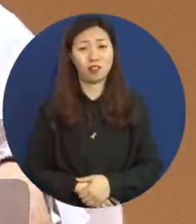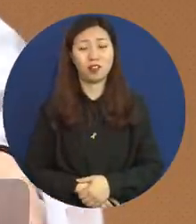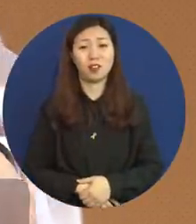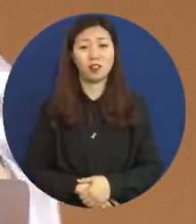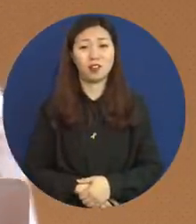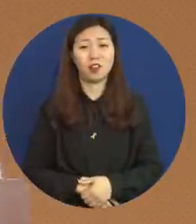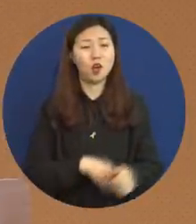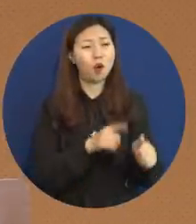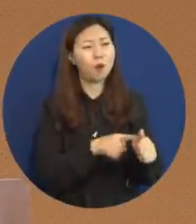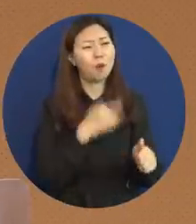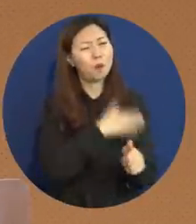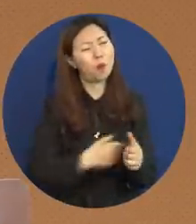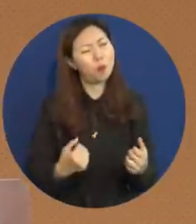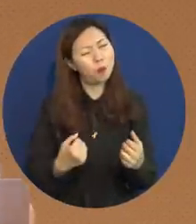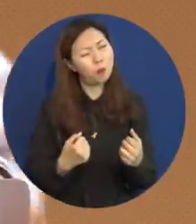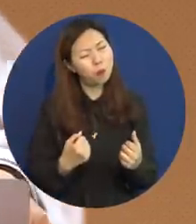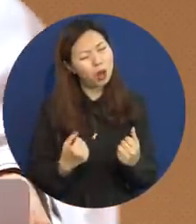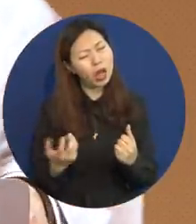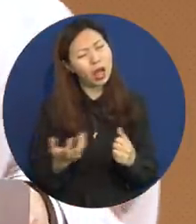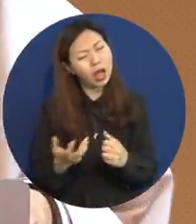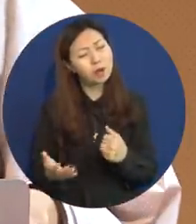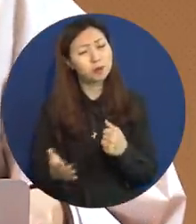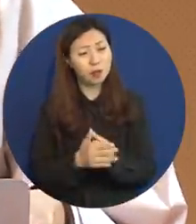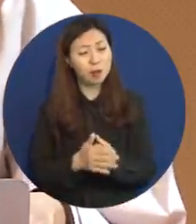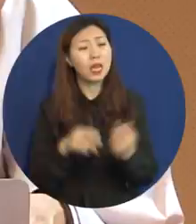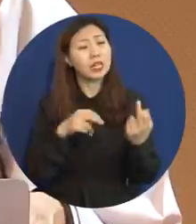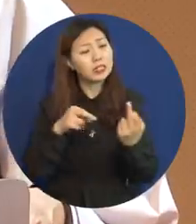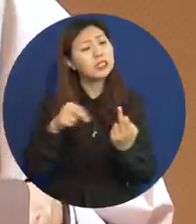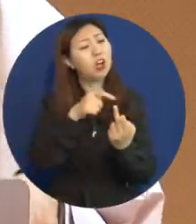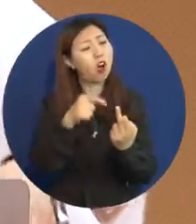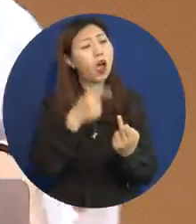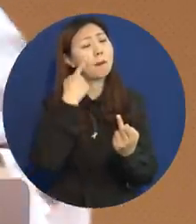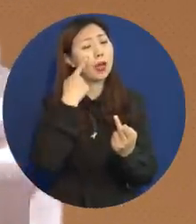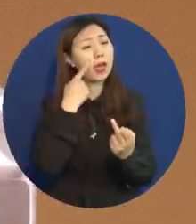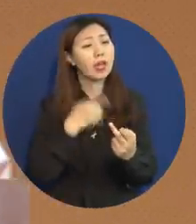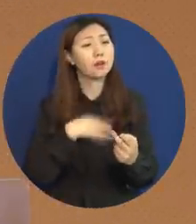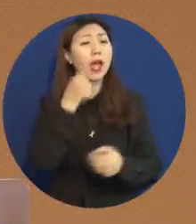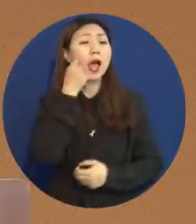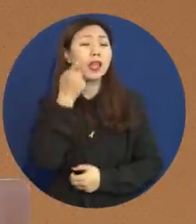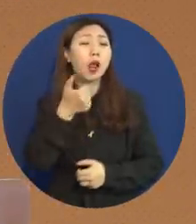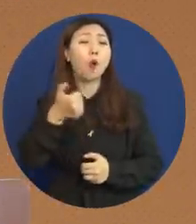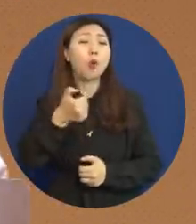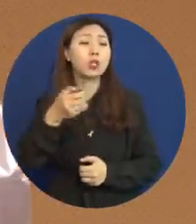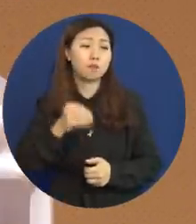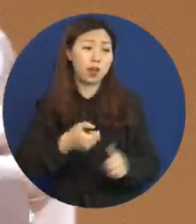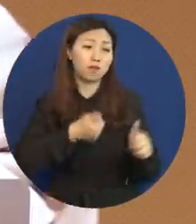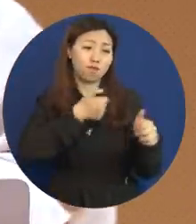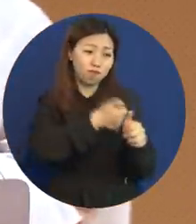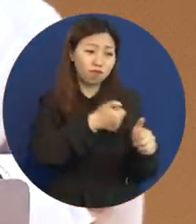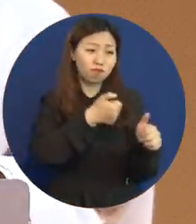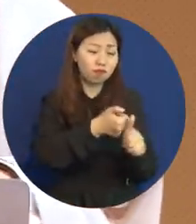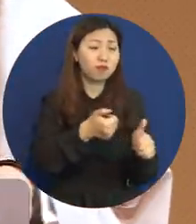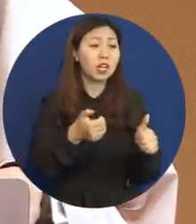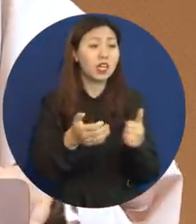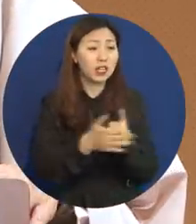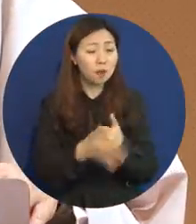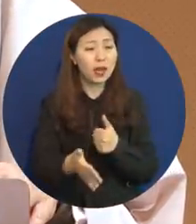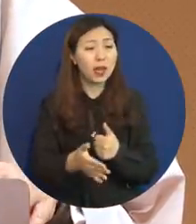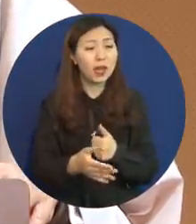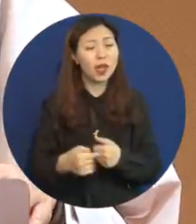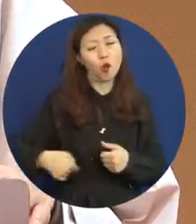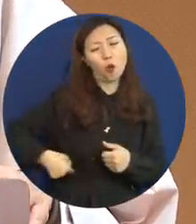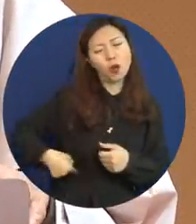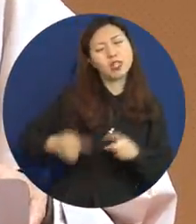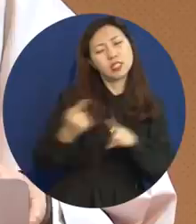저 여보 건강도 안 좋고 하니까 등산 네. 다니고 그러세요만 내가 한 달에 용돈 50만 드릴 테니까 살살 놓으시고 디스크나